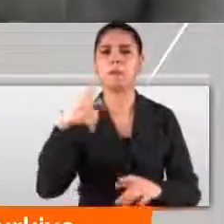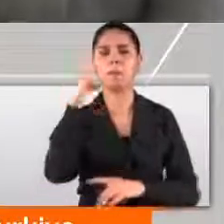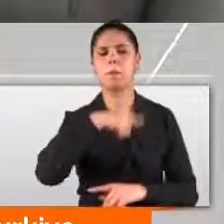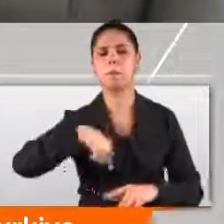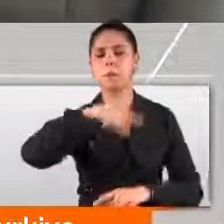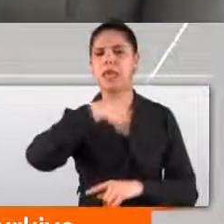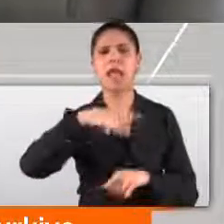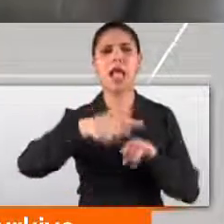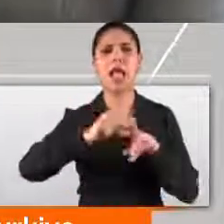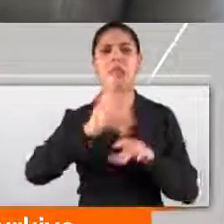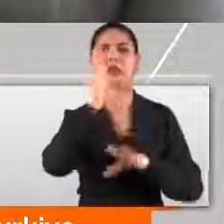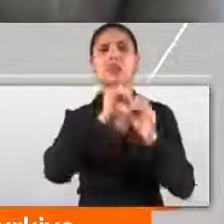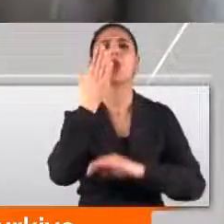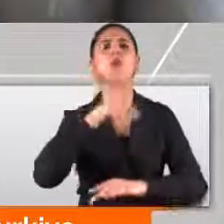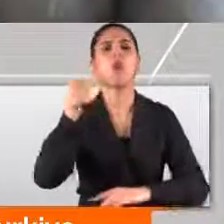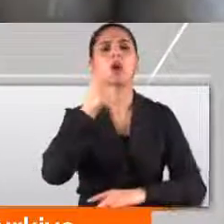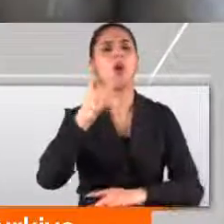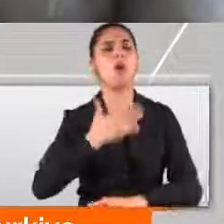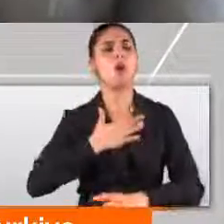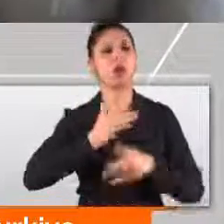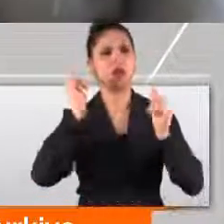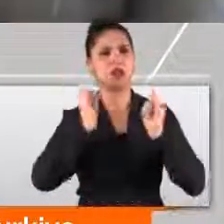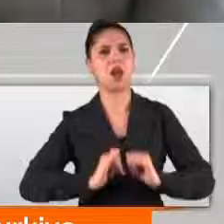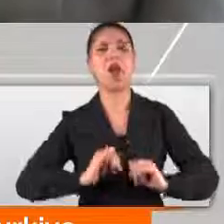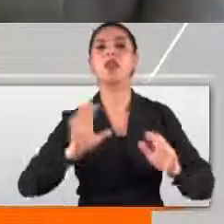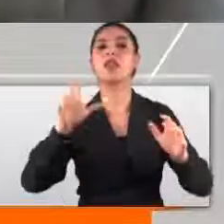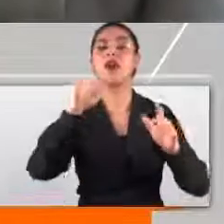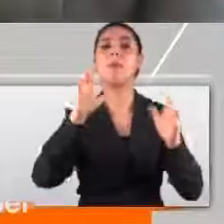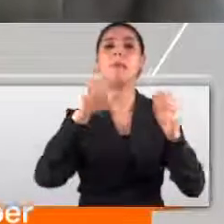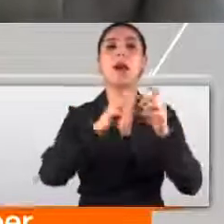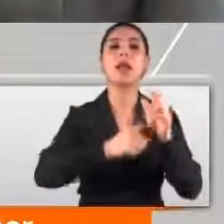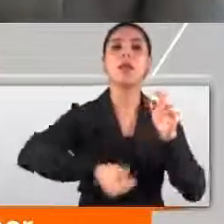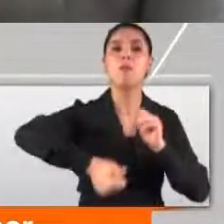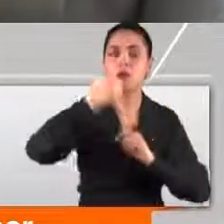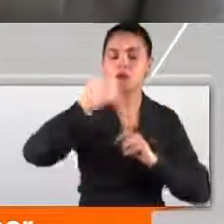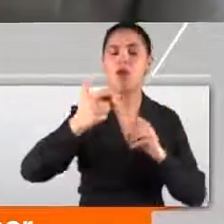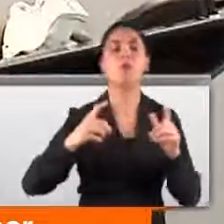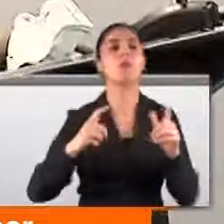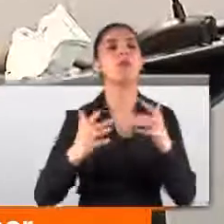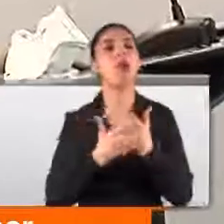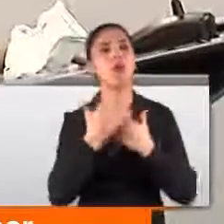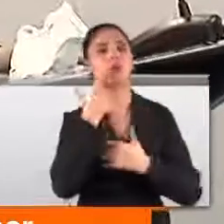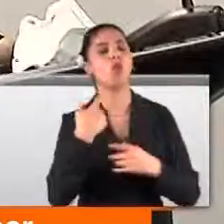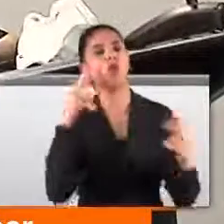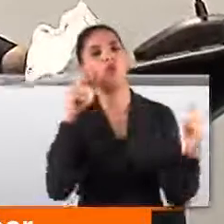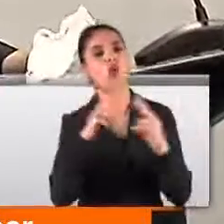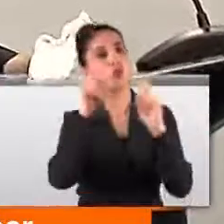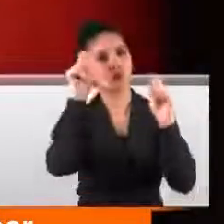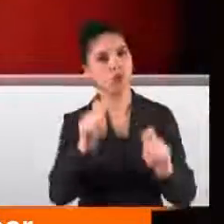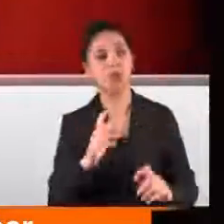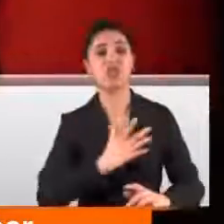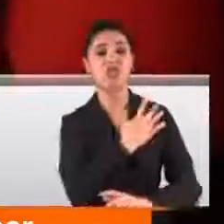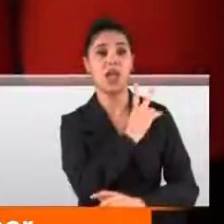saklı olmadan kameralar önünde genel başkanlar ve partinin genel başkan yardımcıları olarak görüşüyoruz. CHP şimdilik